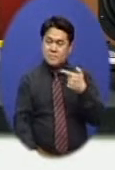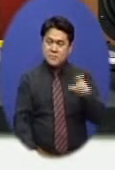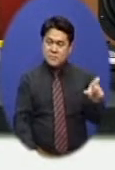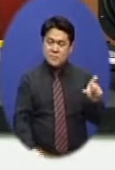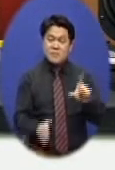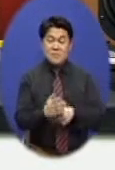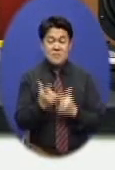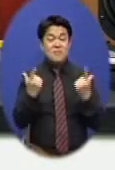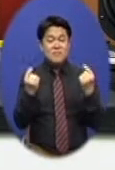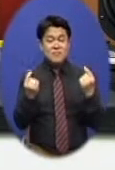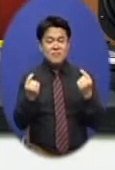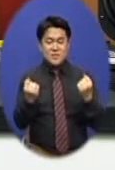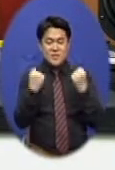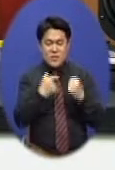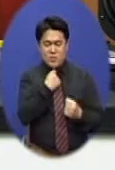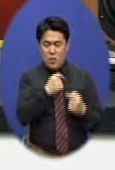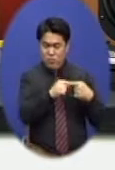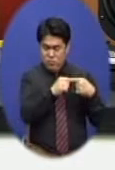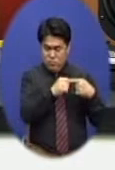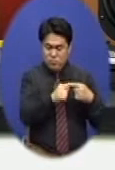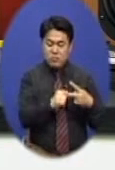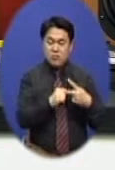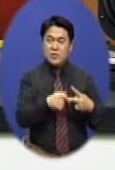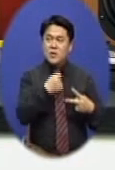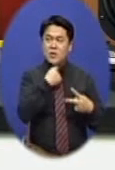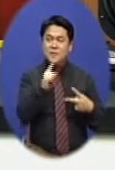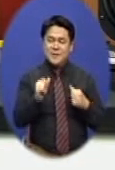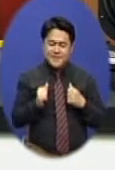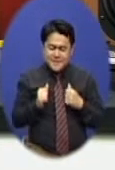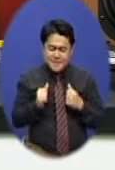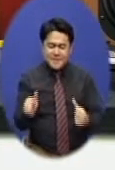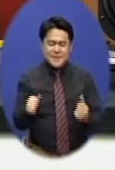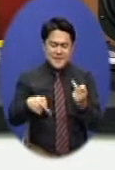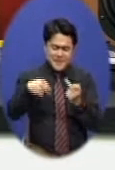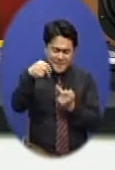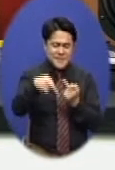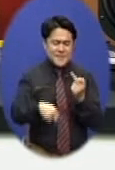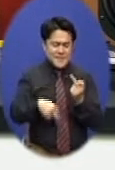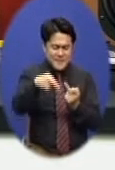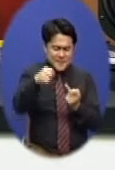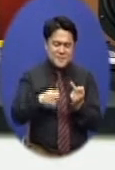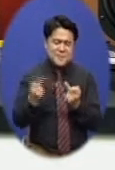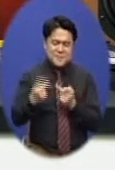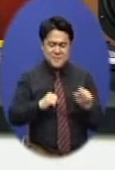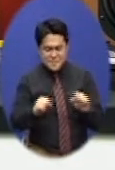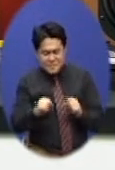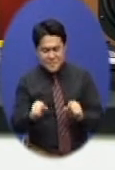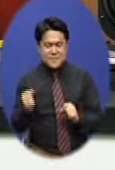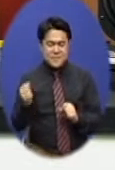2015년도도 역시 마찬가지게 건강이 첫째고. 네. 부지런히 이제 등산도 다니고 네. 이러면서 이제